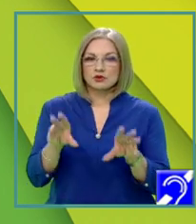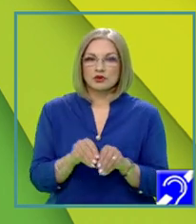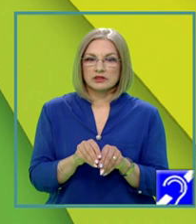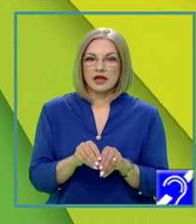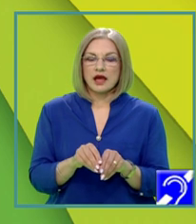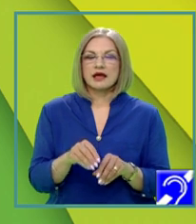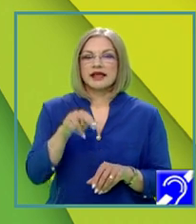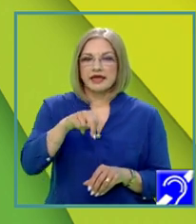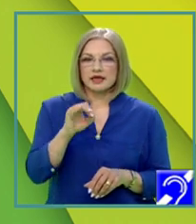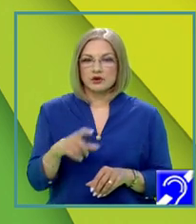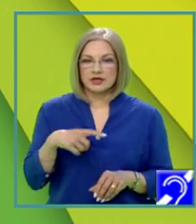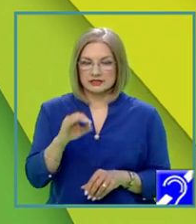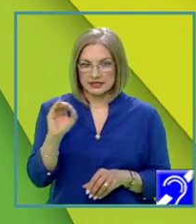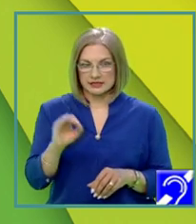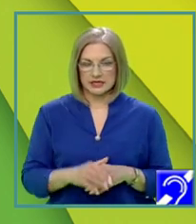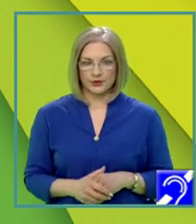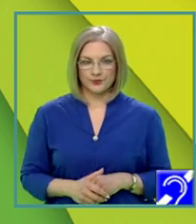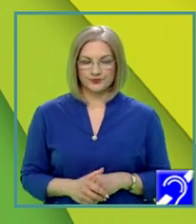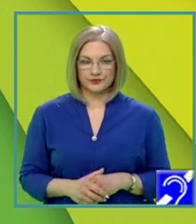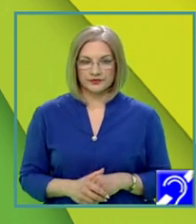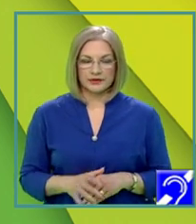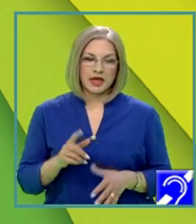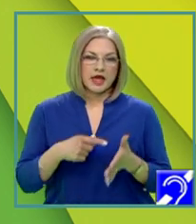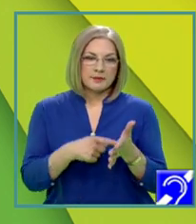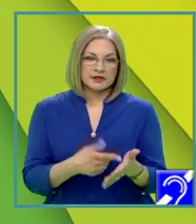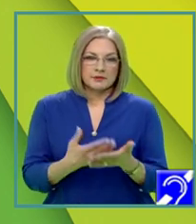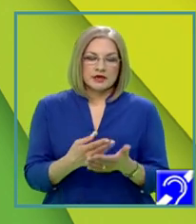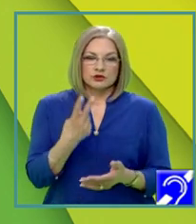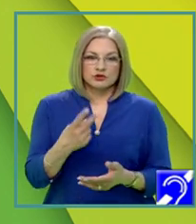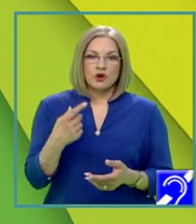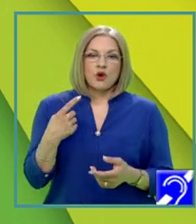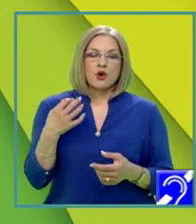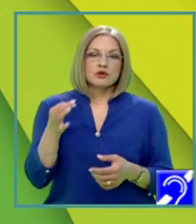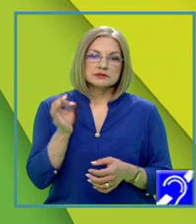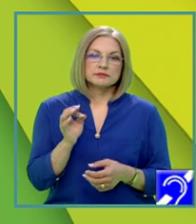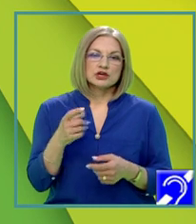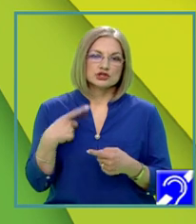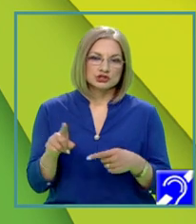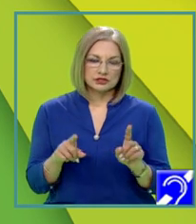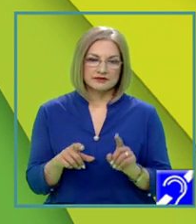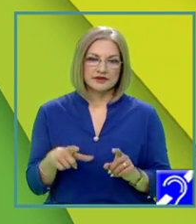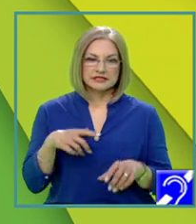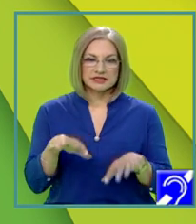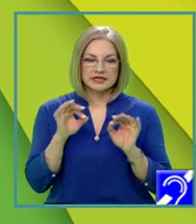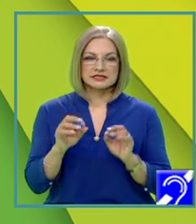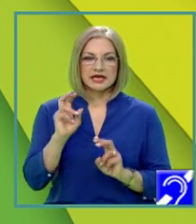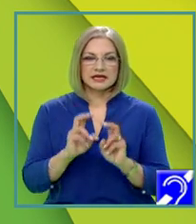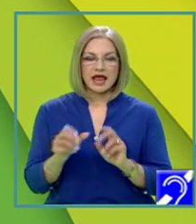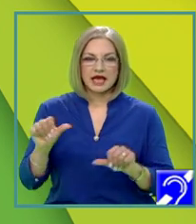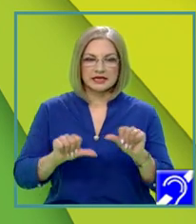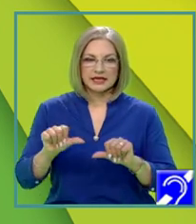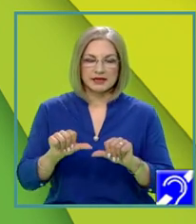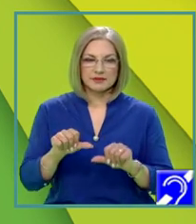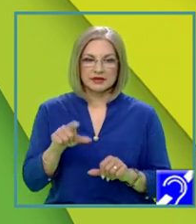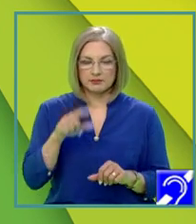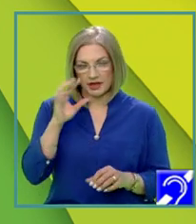tuturor numerelor de oxidare este zero Am este implicat pentru două specii chimice pe care le regăsim în ecuația reacției chimice pe